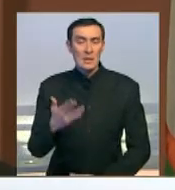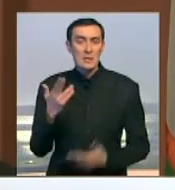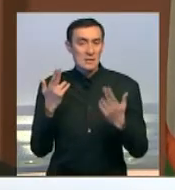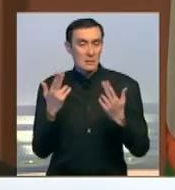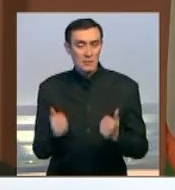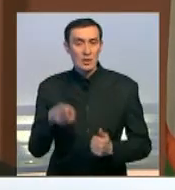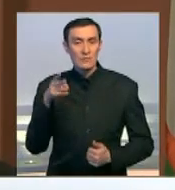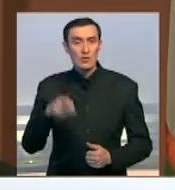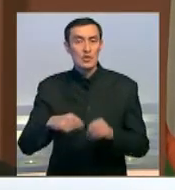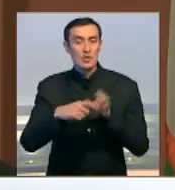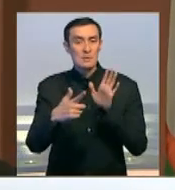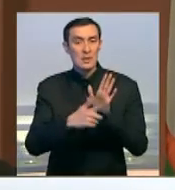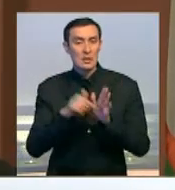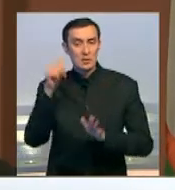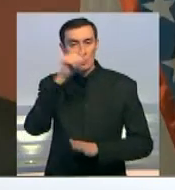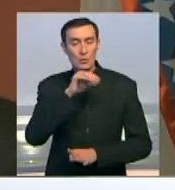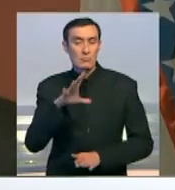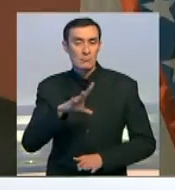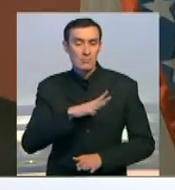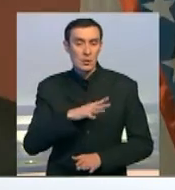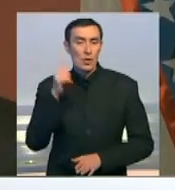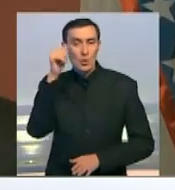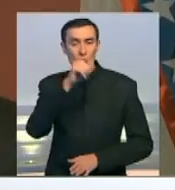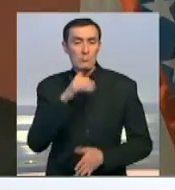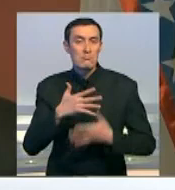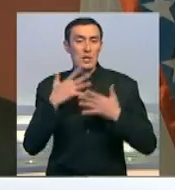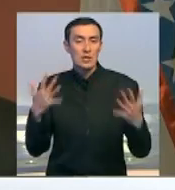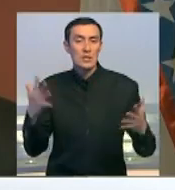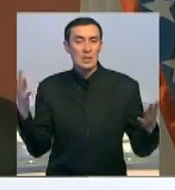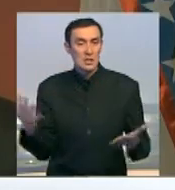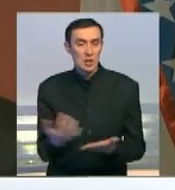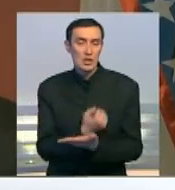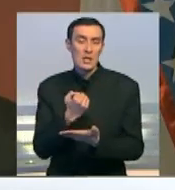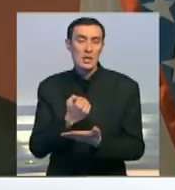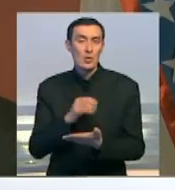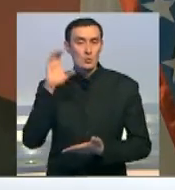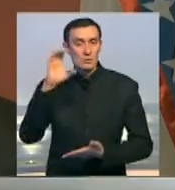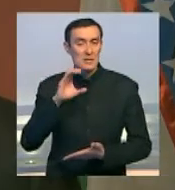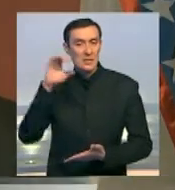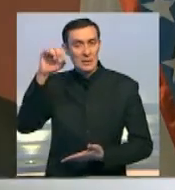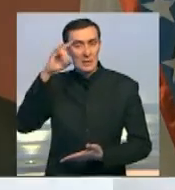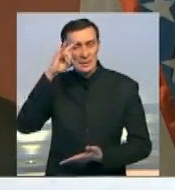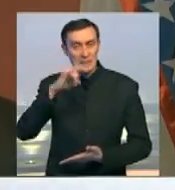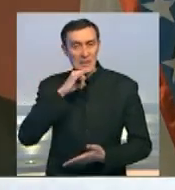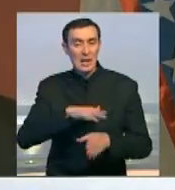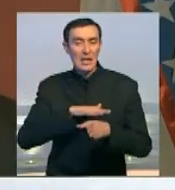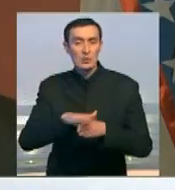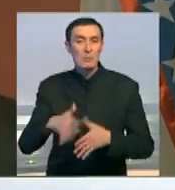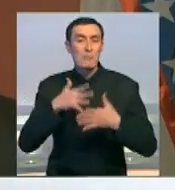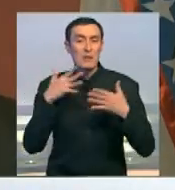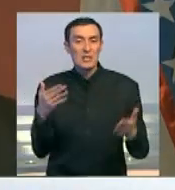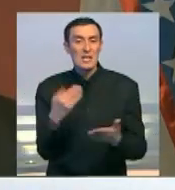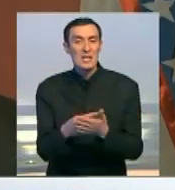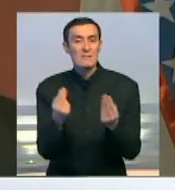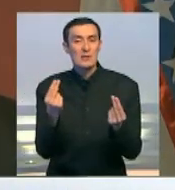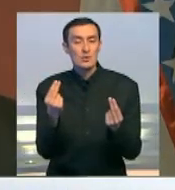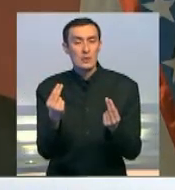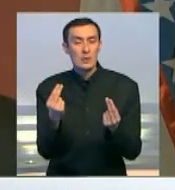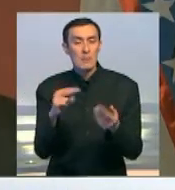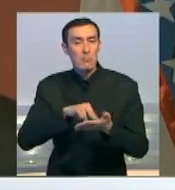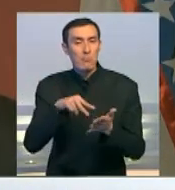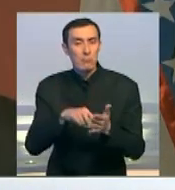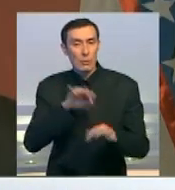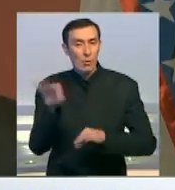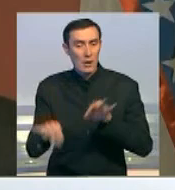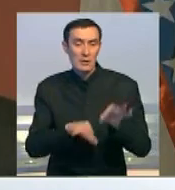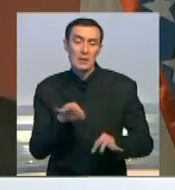Несомненно, 2017 год стал годом больших достижений. Казахстан и Узбекистан реализуют большие инвестиционные проекты. В этом